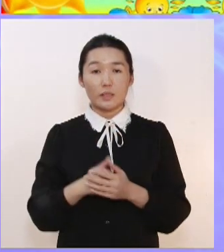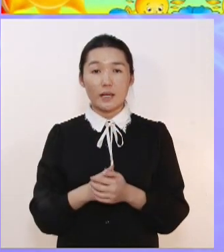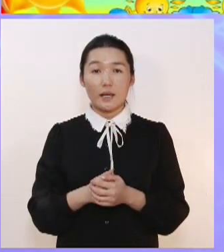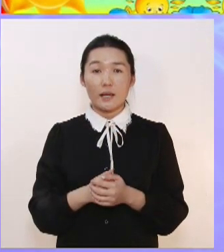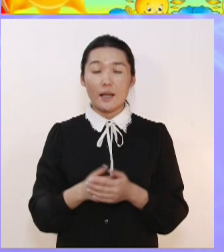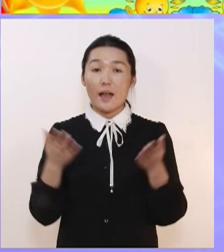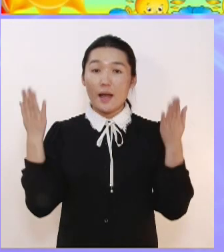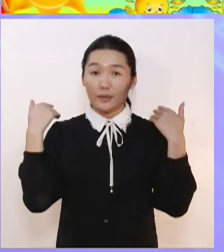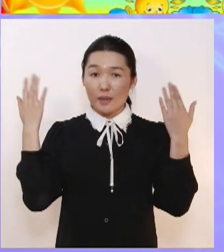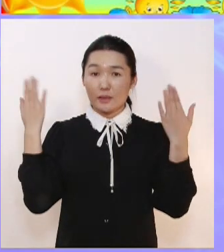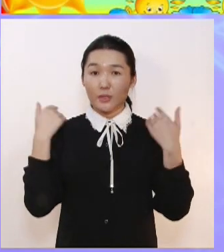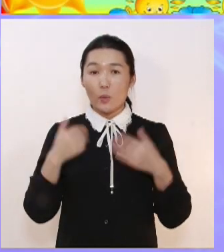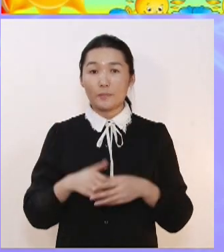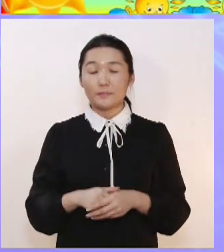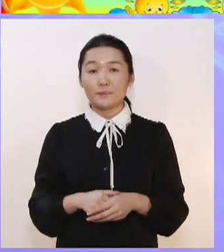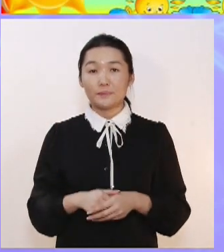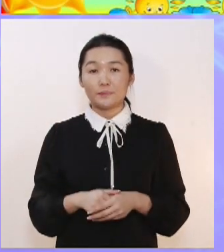Давайте отдохнем.